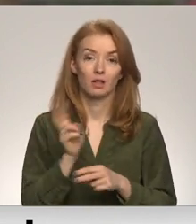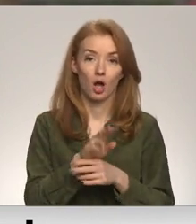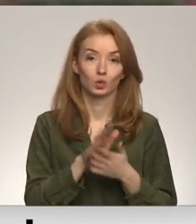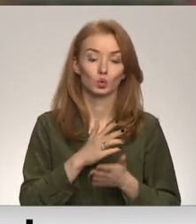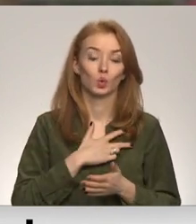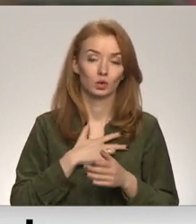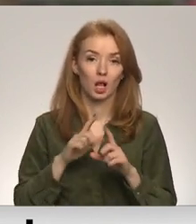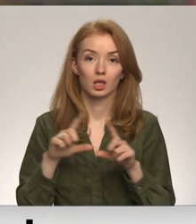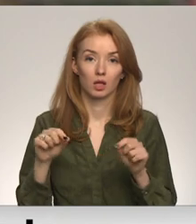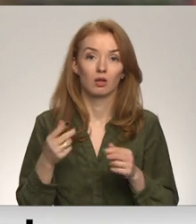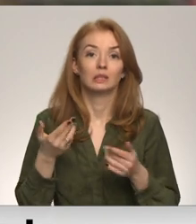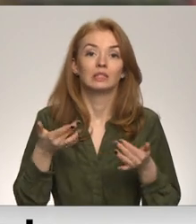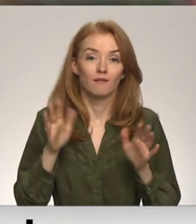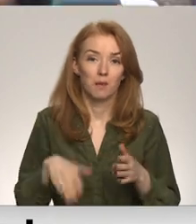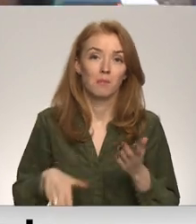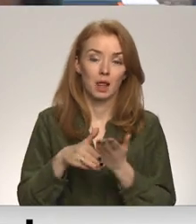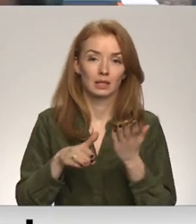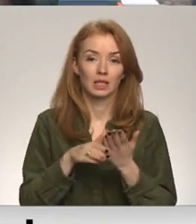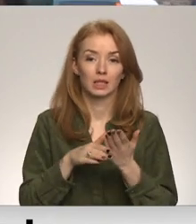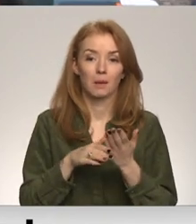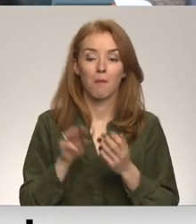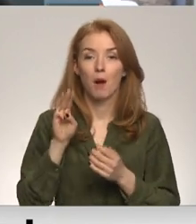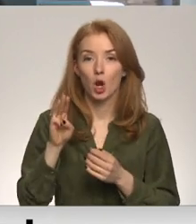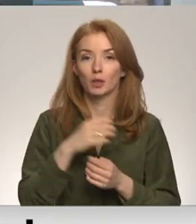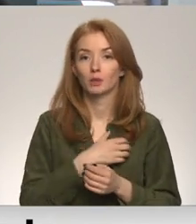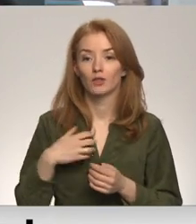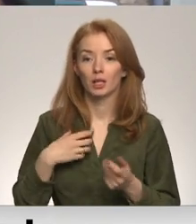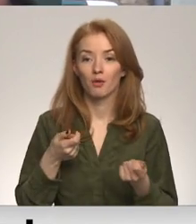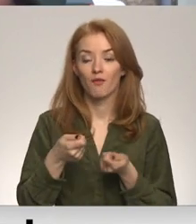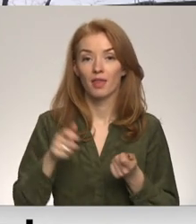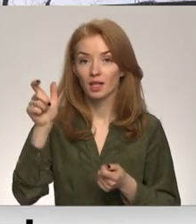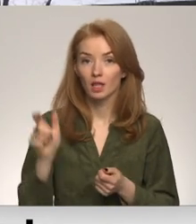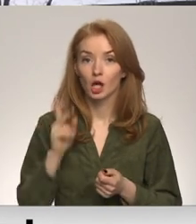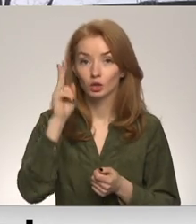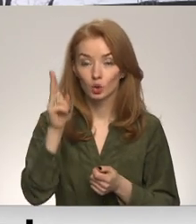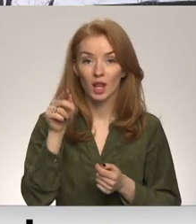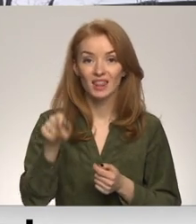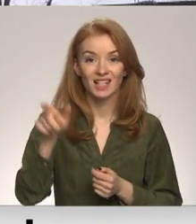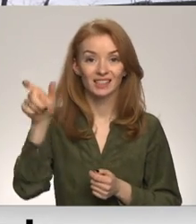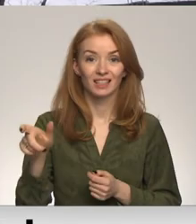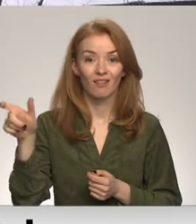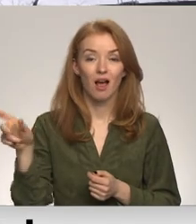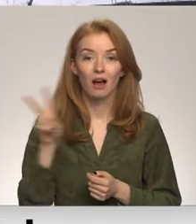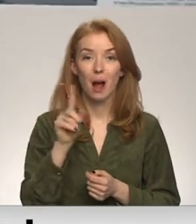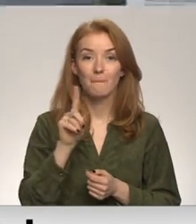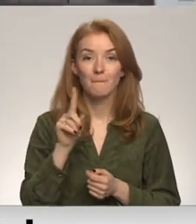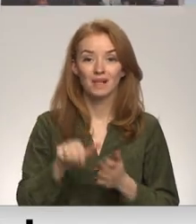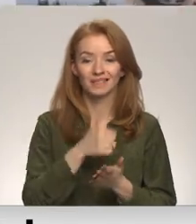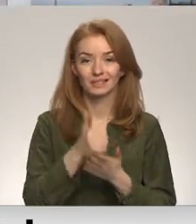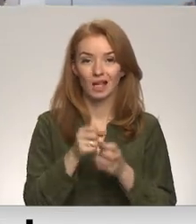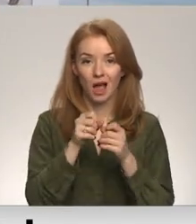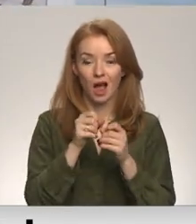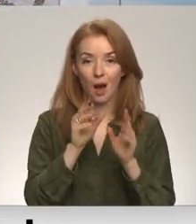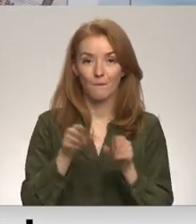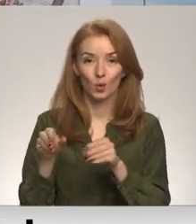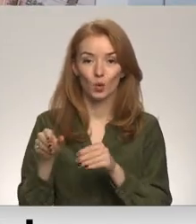neko darīt. Nu, palīdzēsim, cik varēsim palīdzēt, protams. Mārupes pašvaldības vadītājs sola, ka tie cilvēki, kuriem ir centrālā apkura no